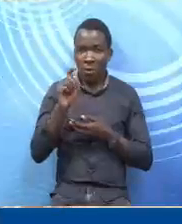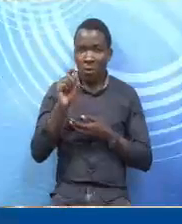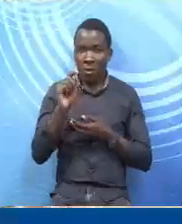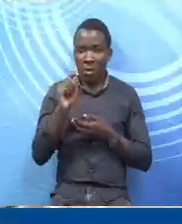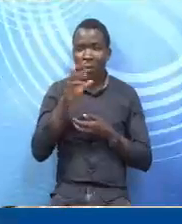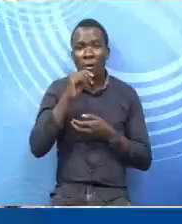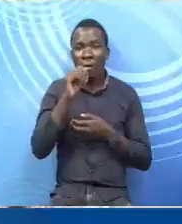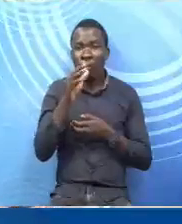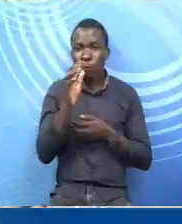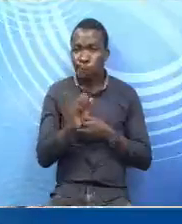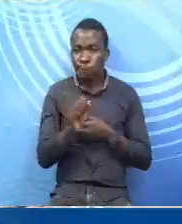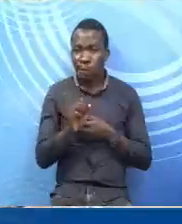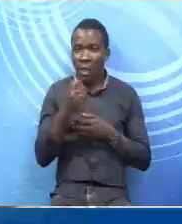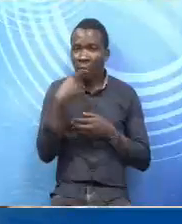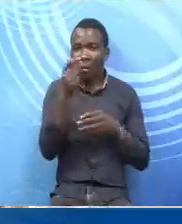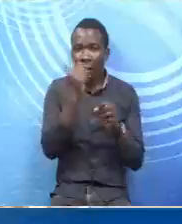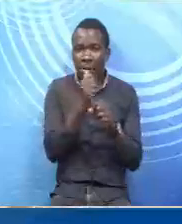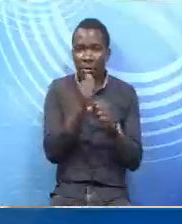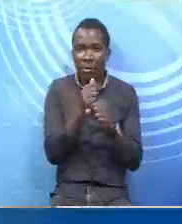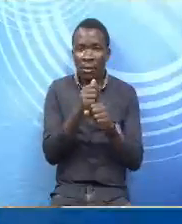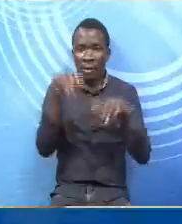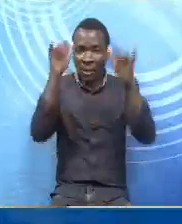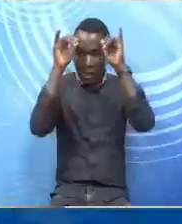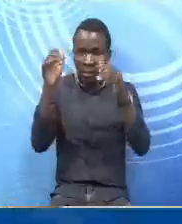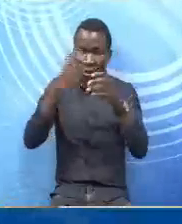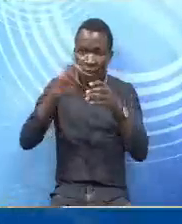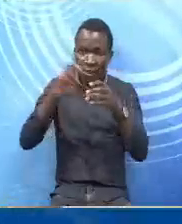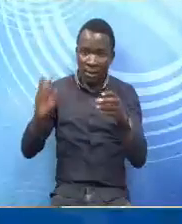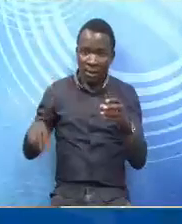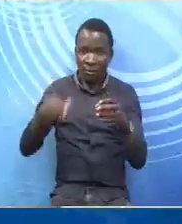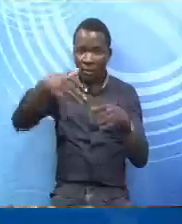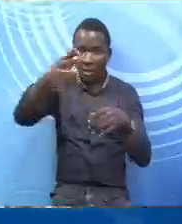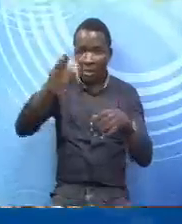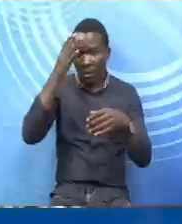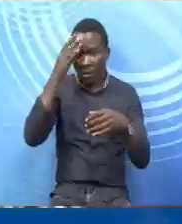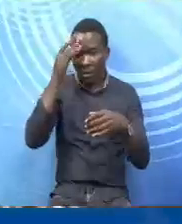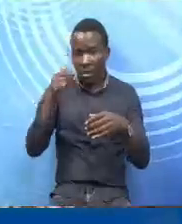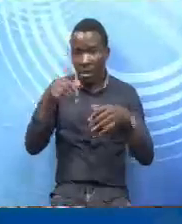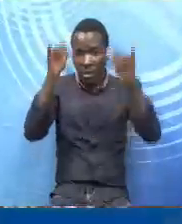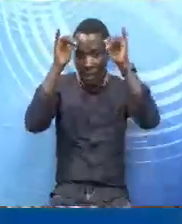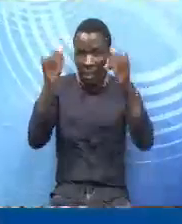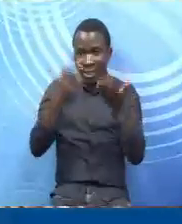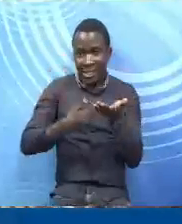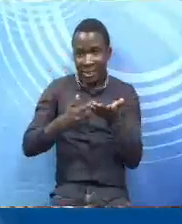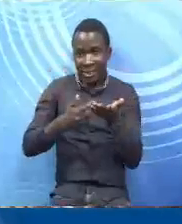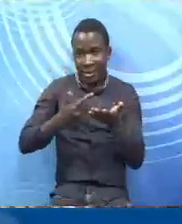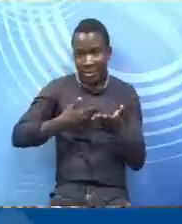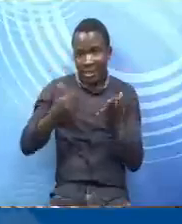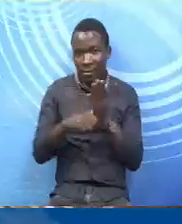iki kiraro atubwira ko yabikoze kugira ngo inka zive ku gasozi dore ko inka z'inzungu zigira ibibazo cyane iyo ziri